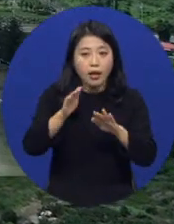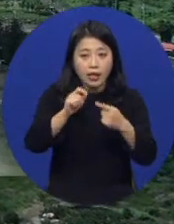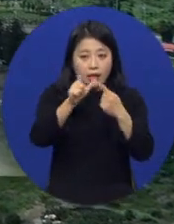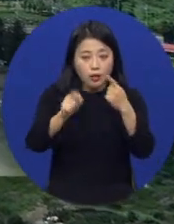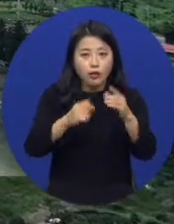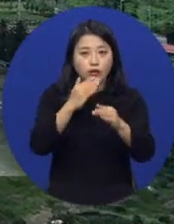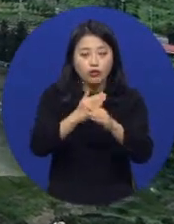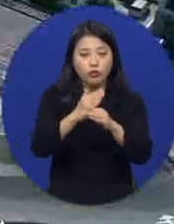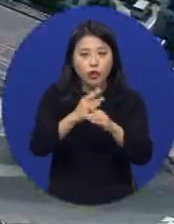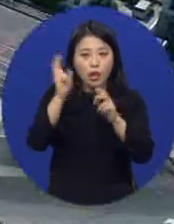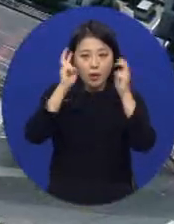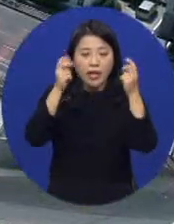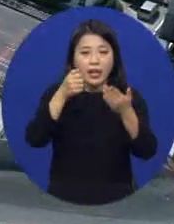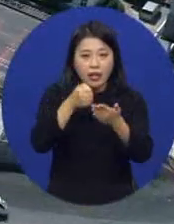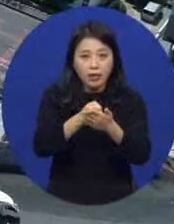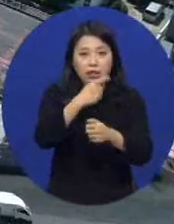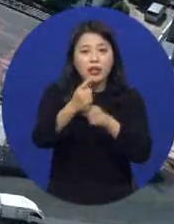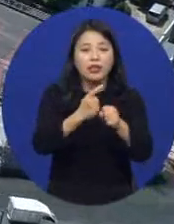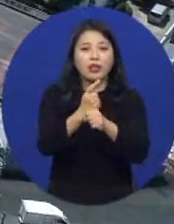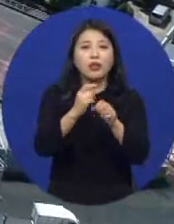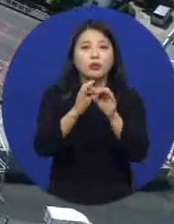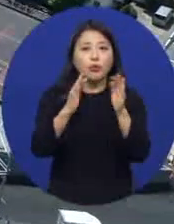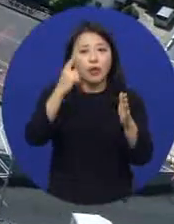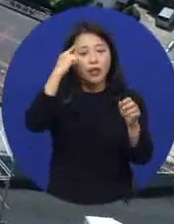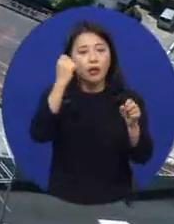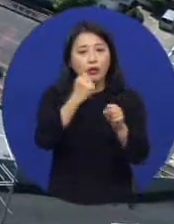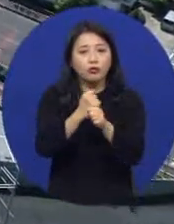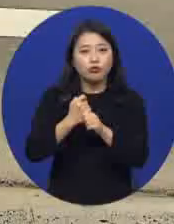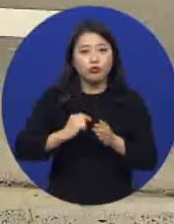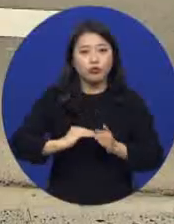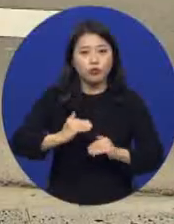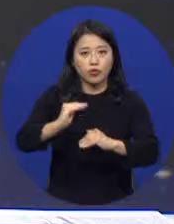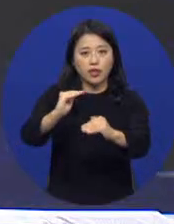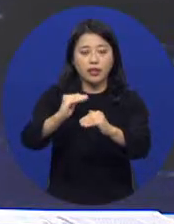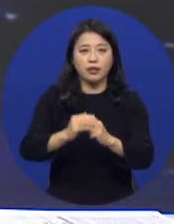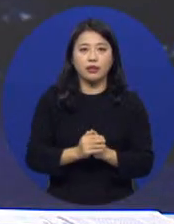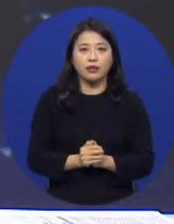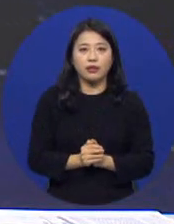사업비 5억원을 들여 1년 동안 용역을 진행할 계획입니다